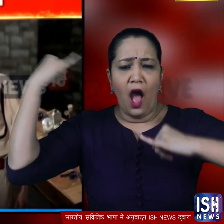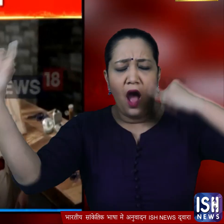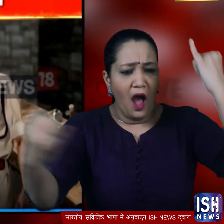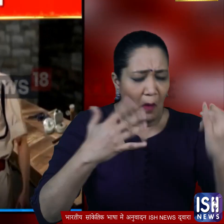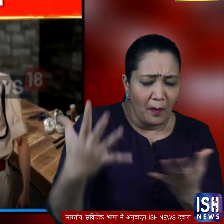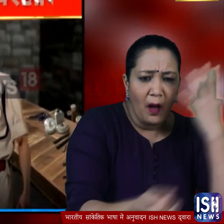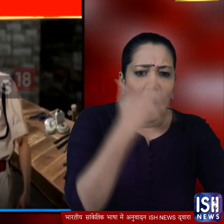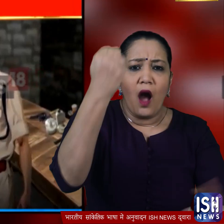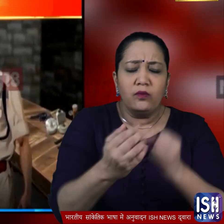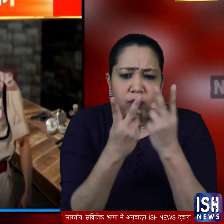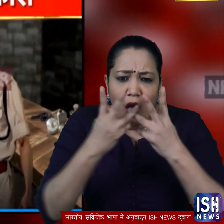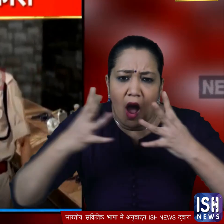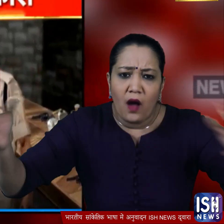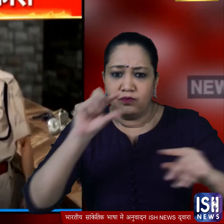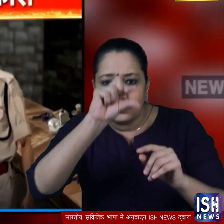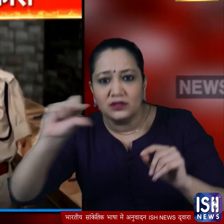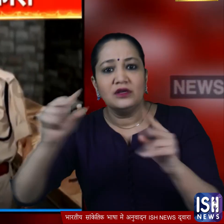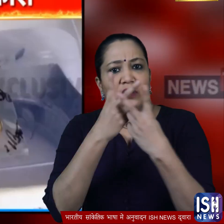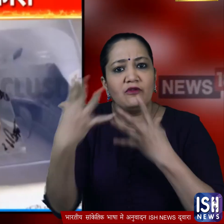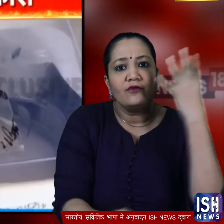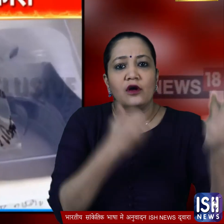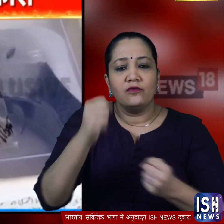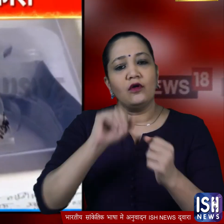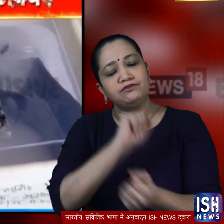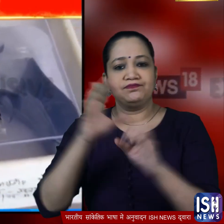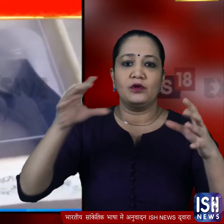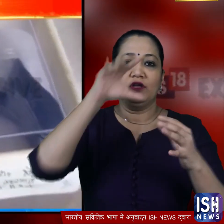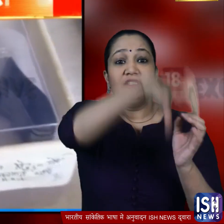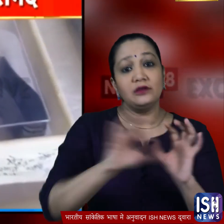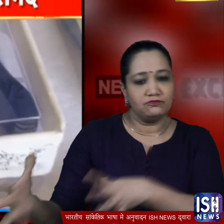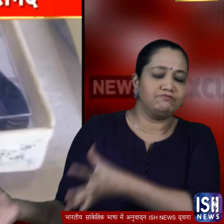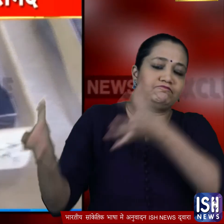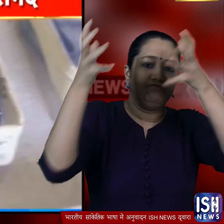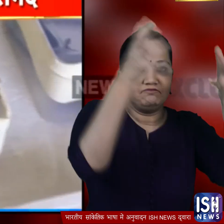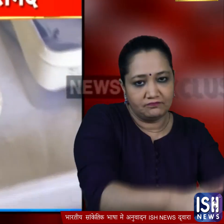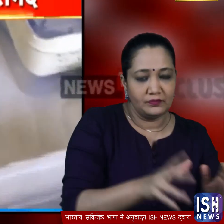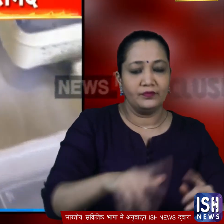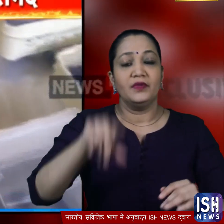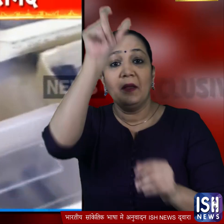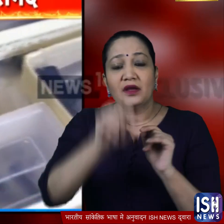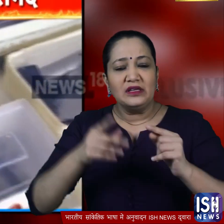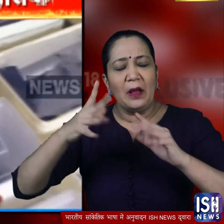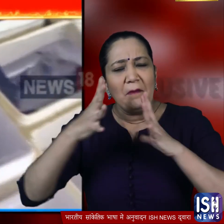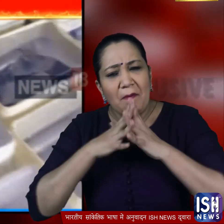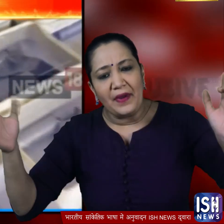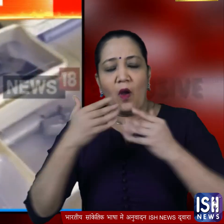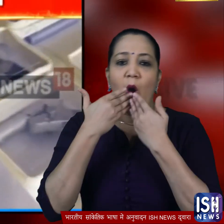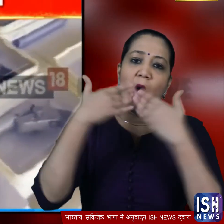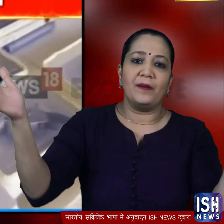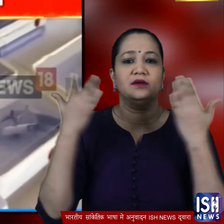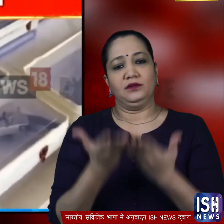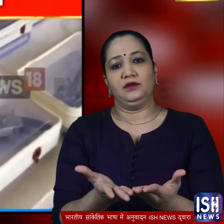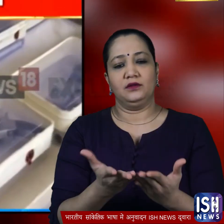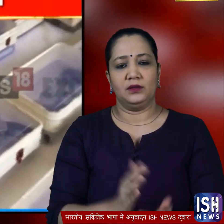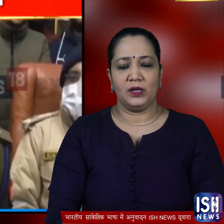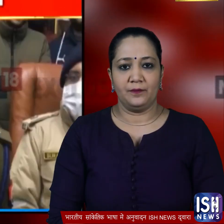की तलाशी ली गई तो उन्हें वहां से कई पिस्तौल और कारतूस भी मिले, जिन्हें पुलिस थाने में ले आई और फिर अवैध हथियारों के इस बड़े नेटवर्क के